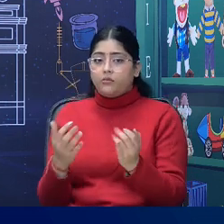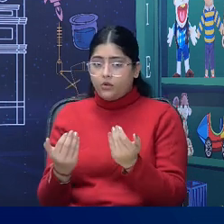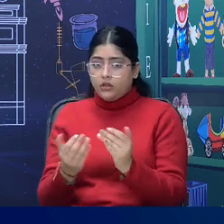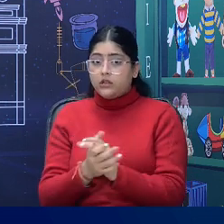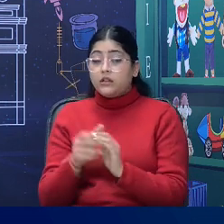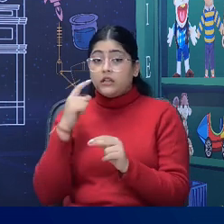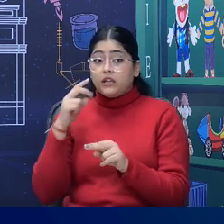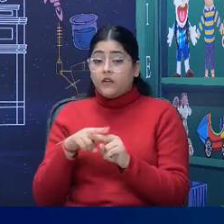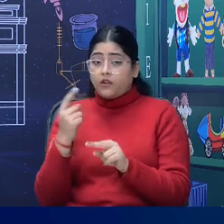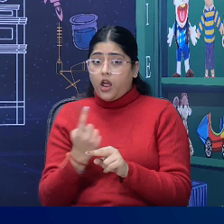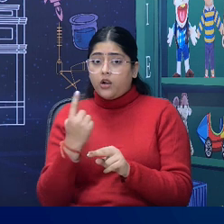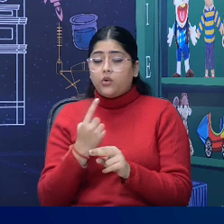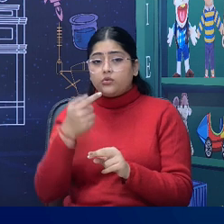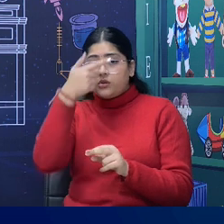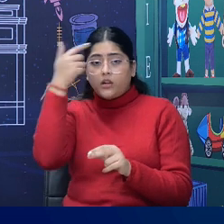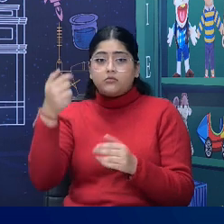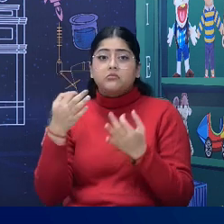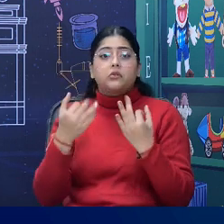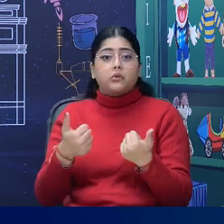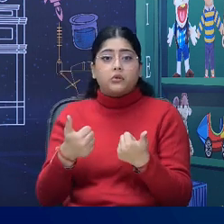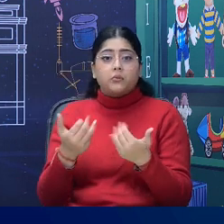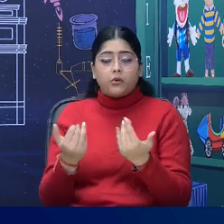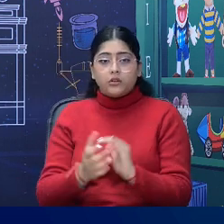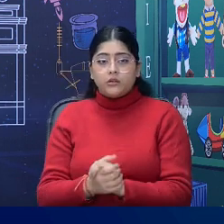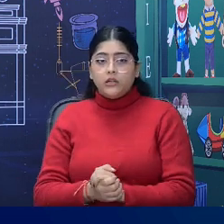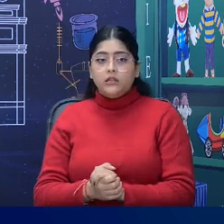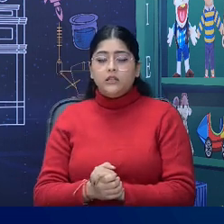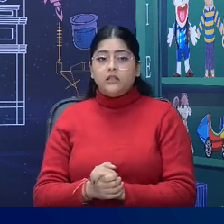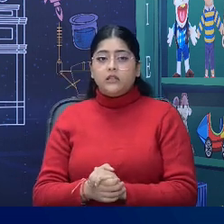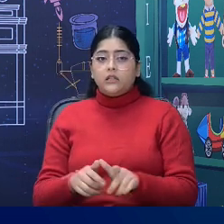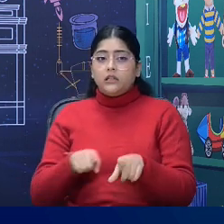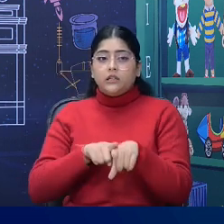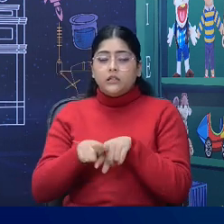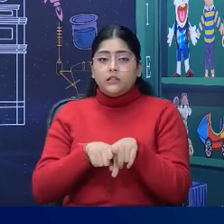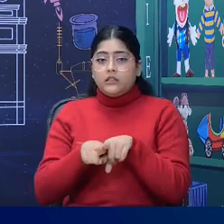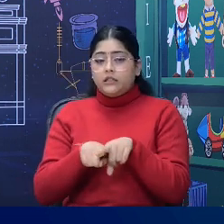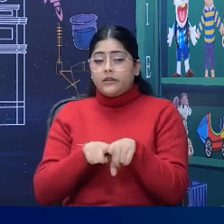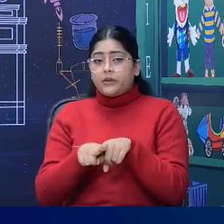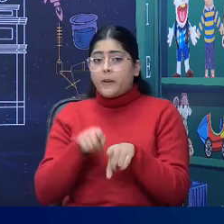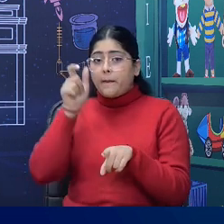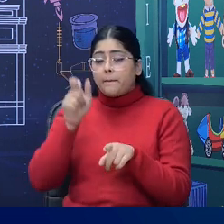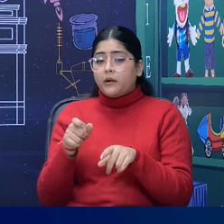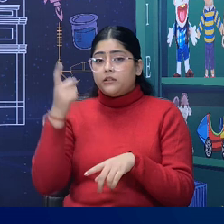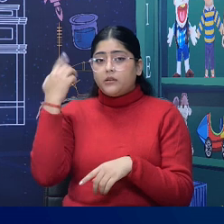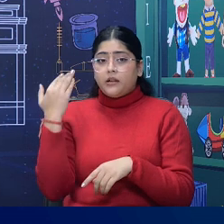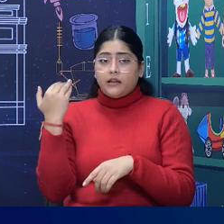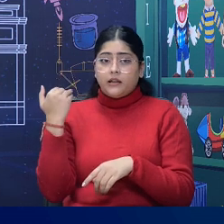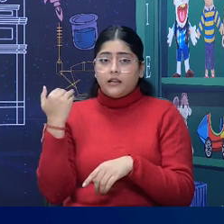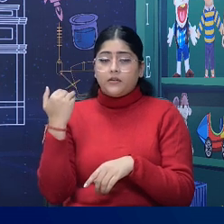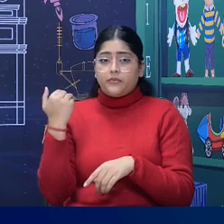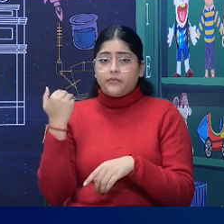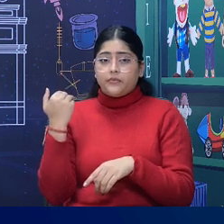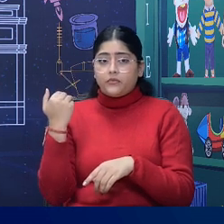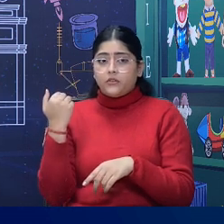हैं वो व्यक्ति क रहा है कि किस्मत जिनकी खुली है उन्होंने जब भी इस तरह के निर्णय लिए वो अलग-अलग दिशा में गए हैं अलग-अलग